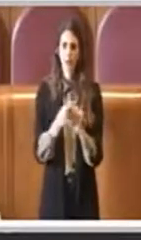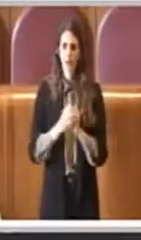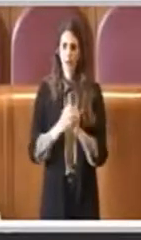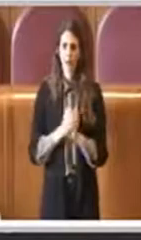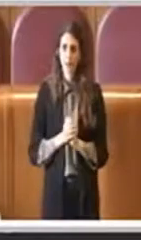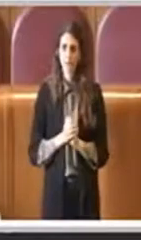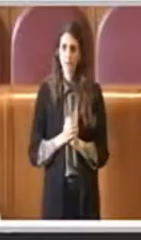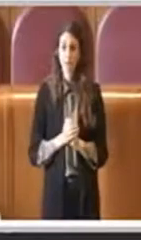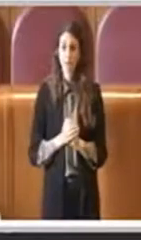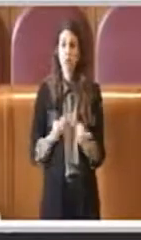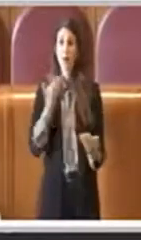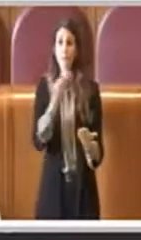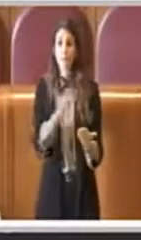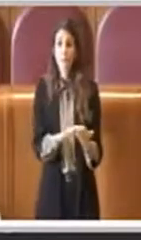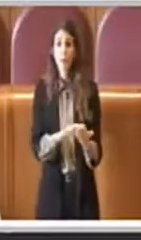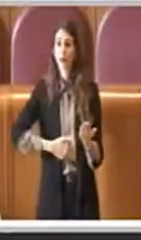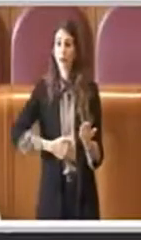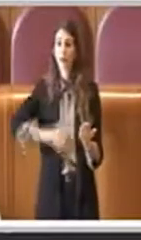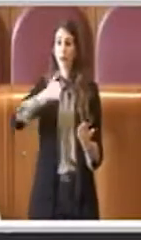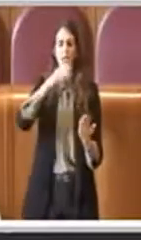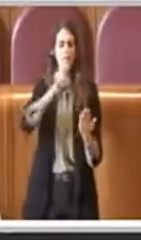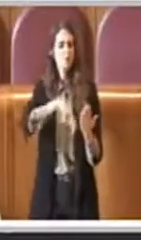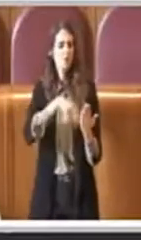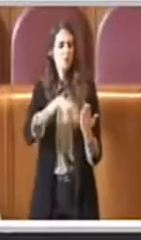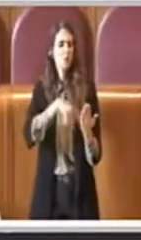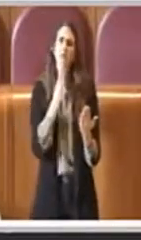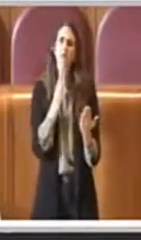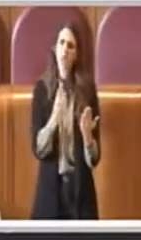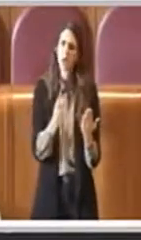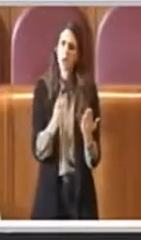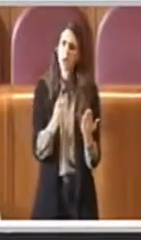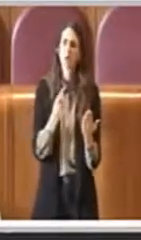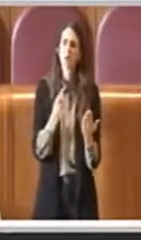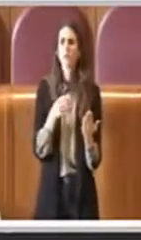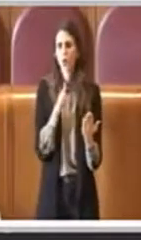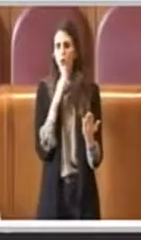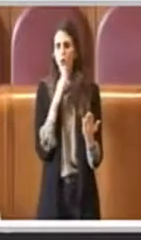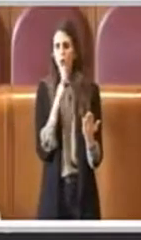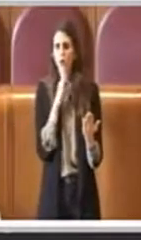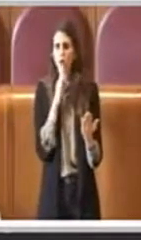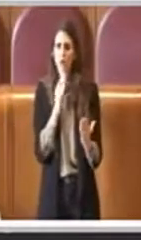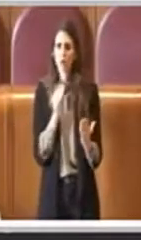lettura direi che tutto sommato non è troppo sbilanciato nei confronti